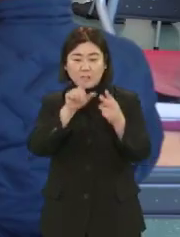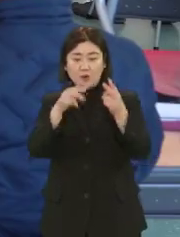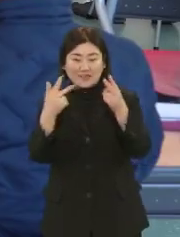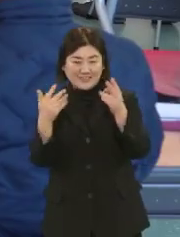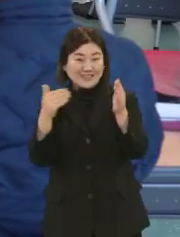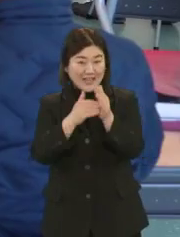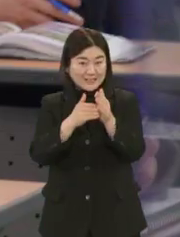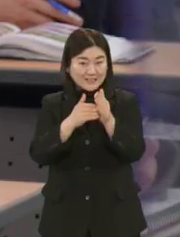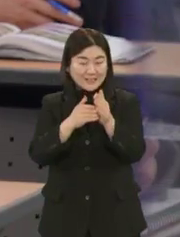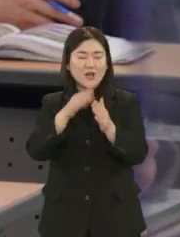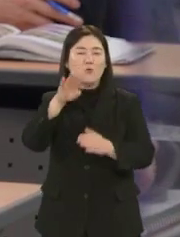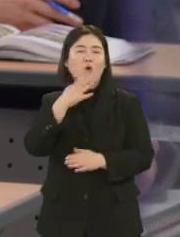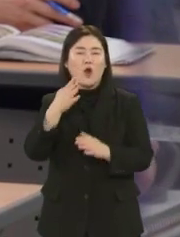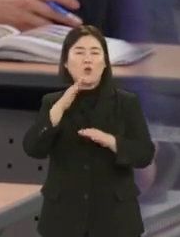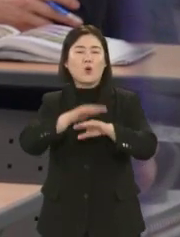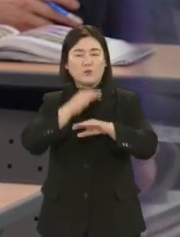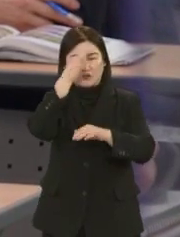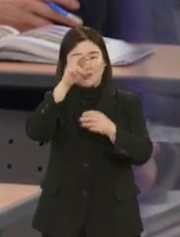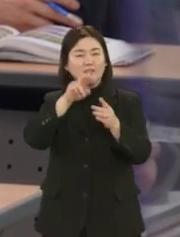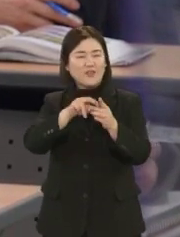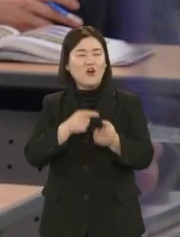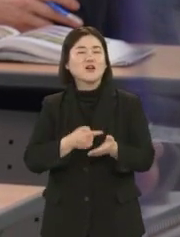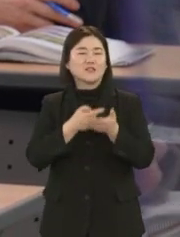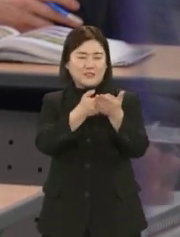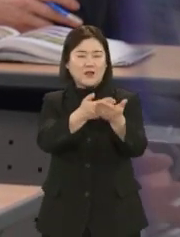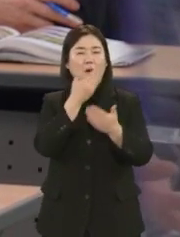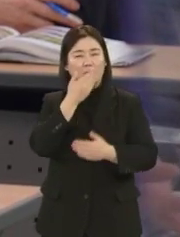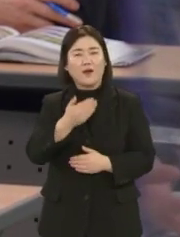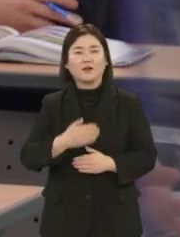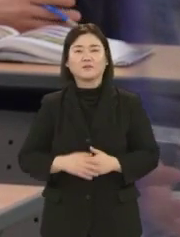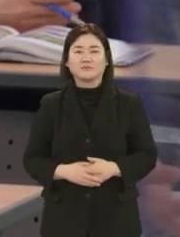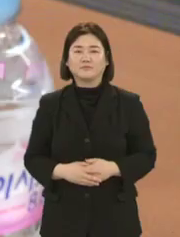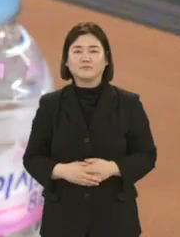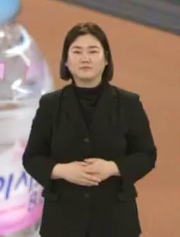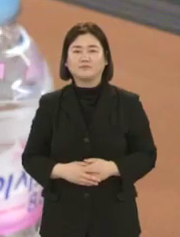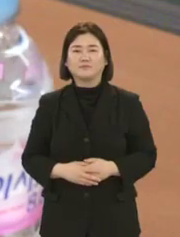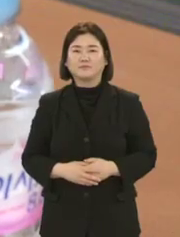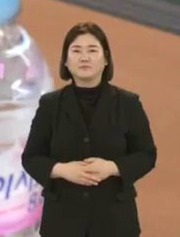2월 7일까지 보령시 농업기술센터에 신청서를 제출하면 됩니다.